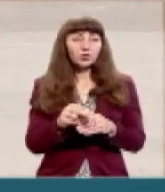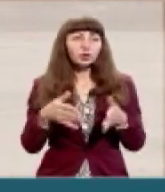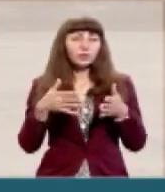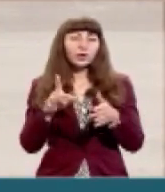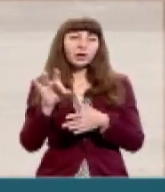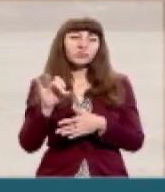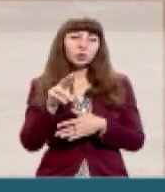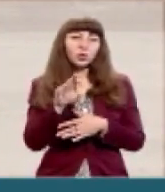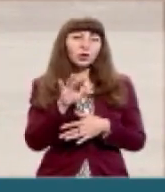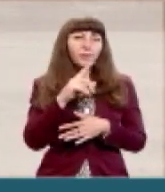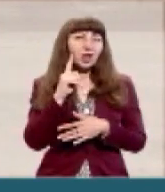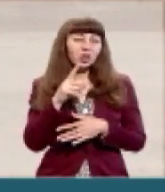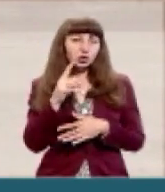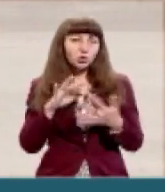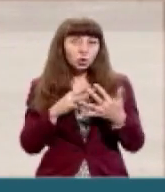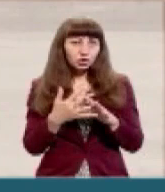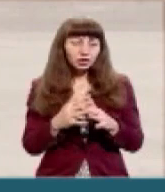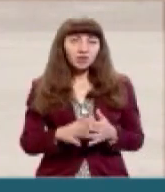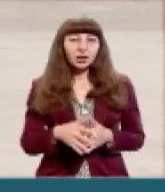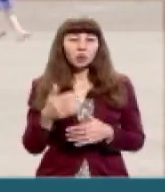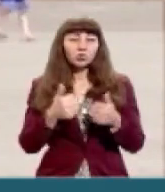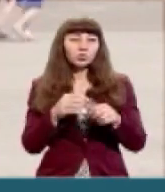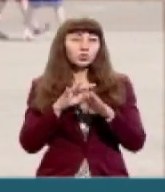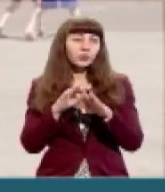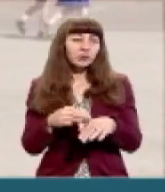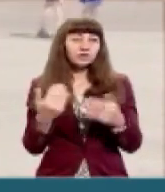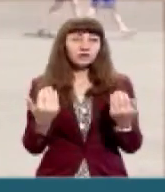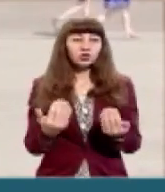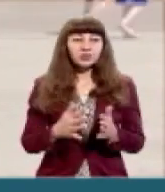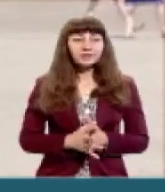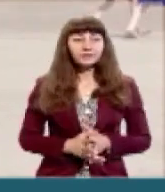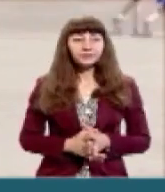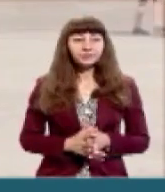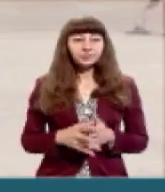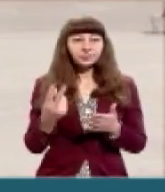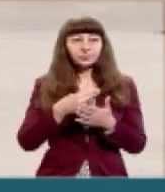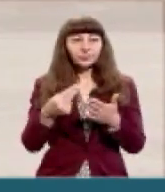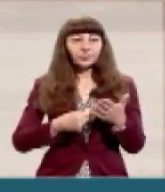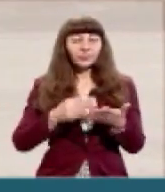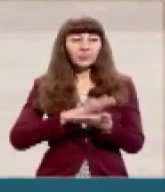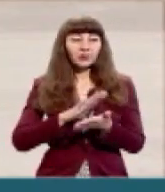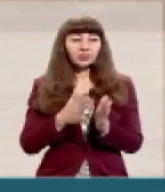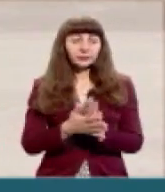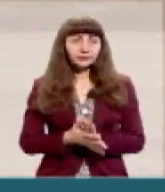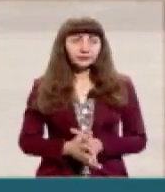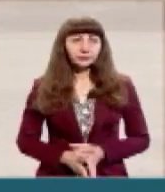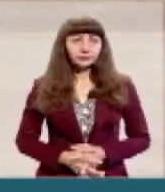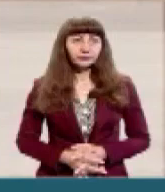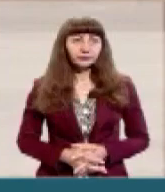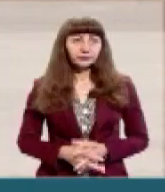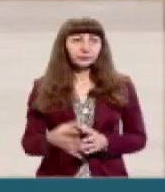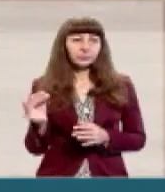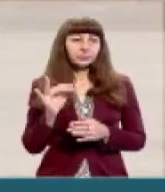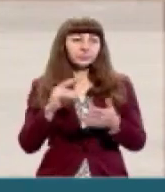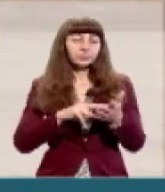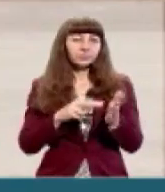дороги Боровское Молодежное. Конкурсные процедуры проведены. Сейчас заключаем договор с подрядной организацией и